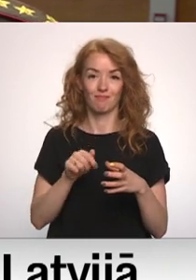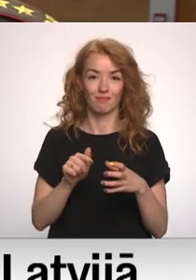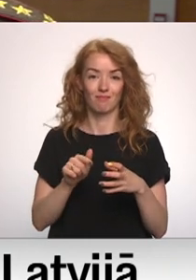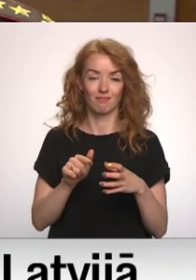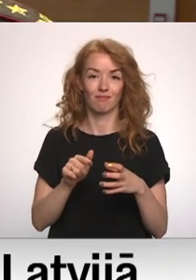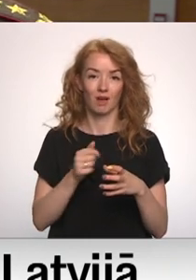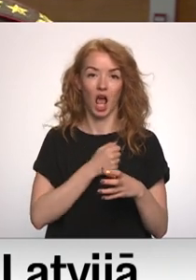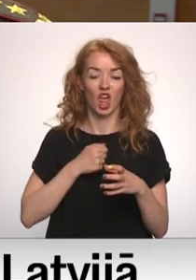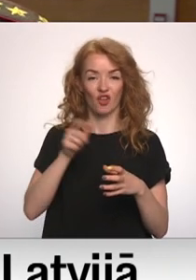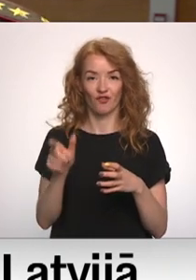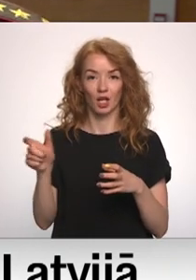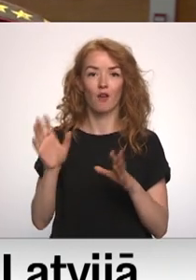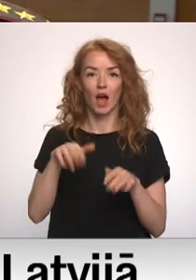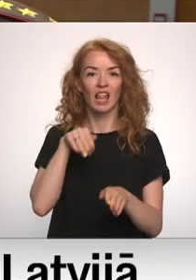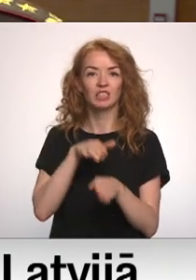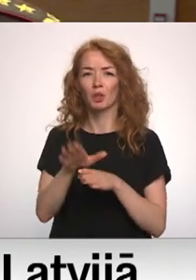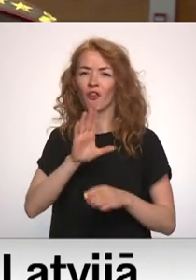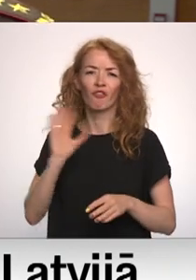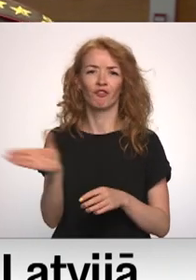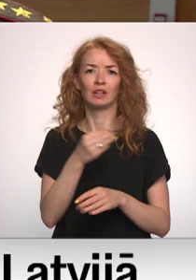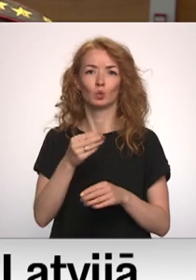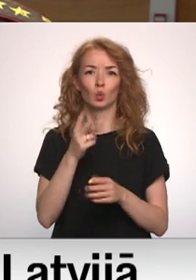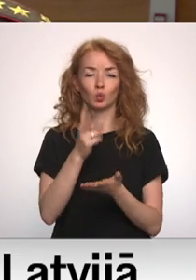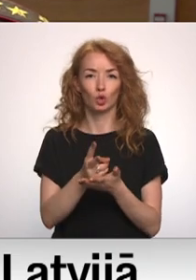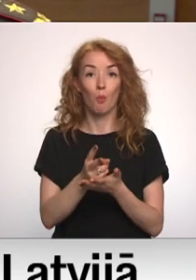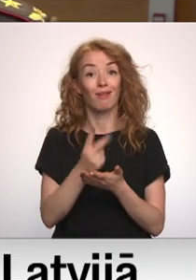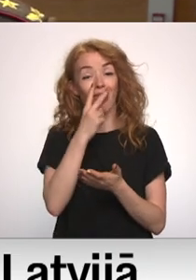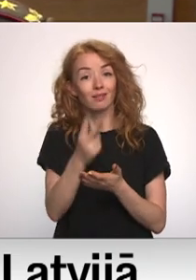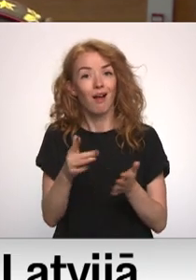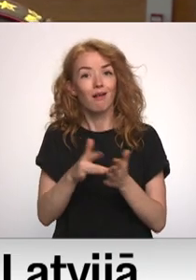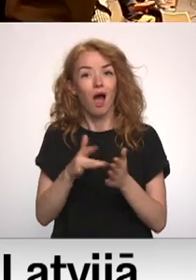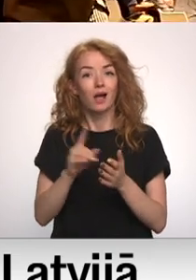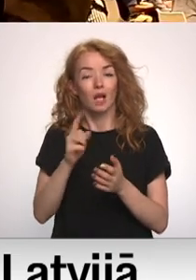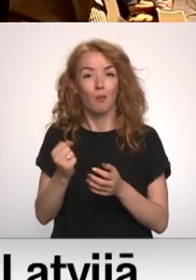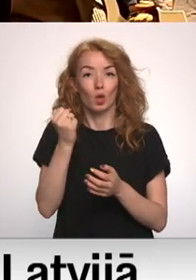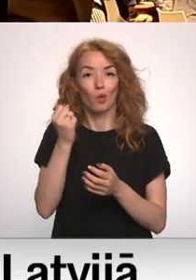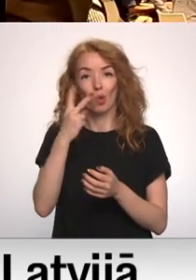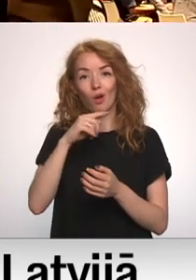protams, varētu te izpildīt visu tos uzdevumus, ja mēs skatāmies, cik liels drauds ir Krievija.